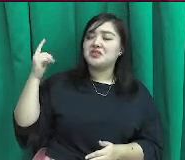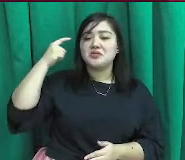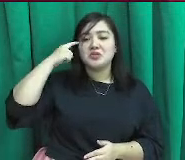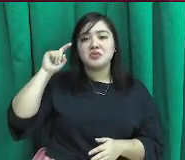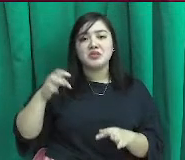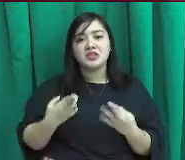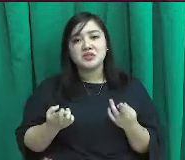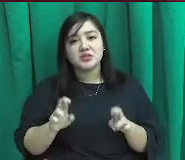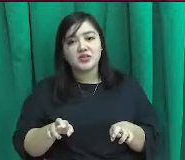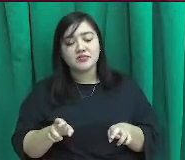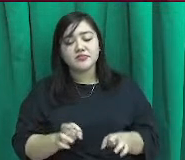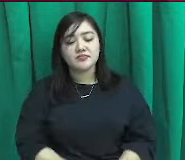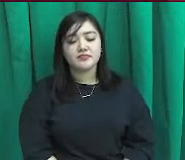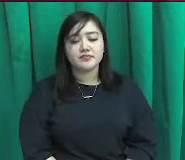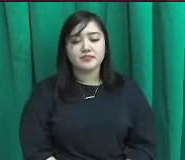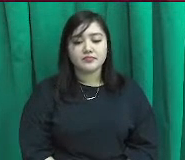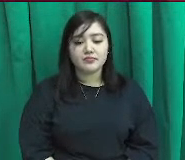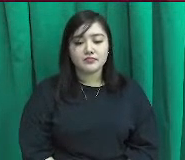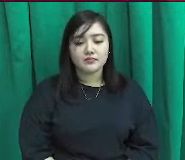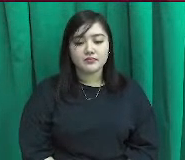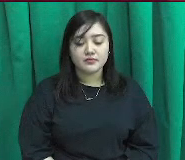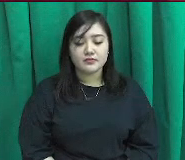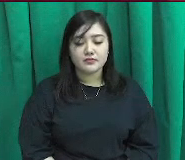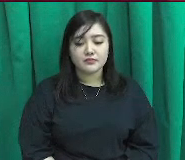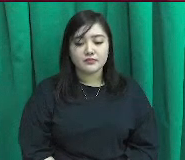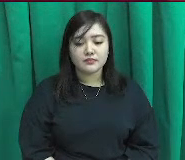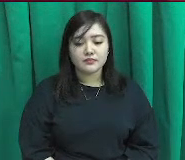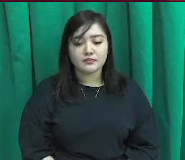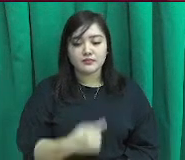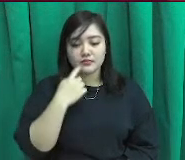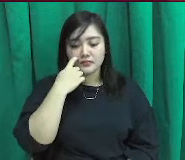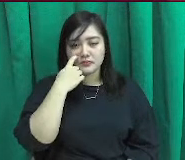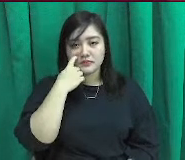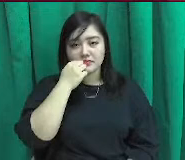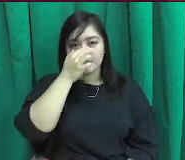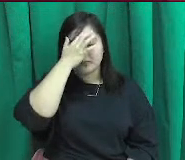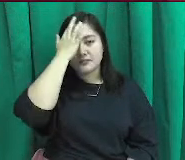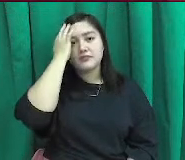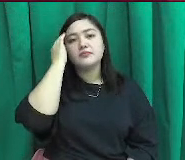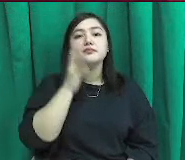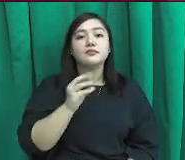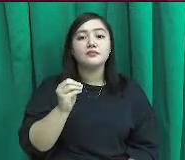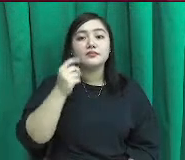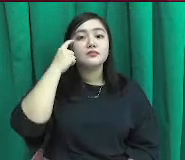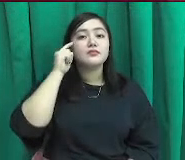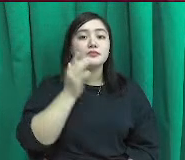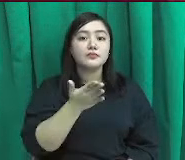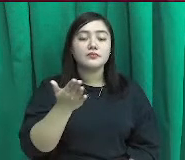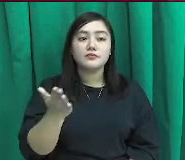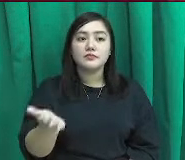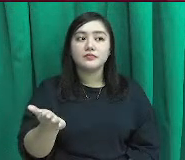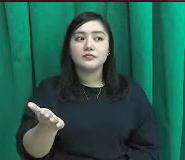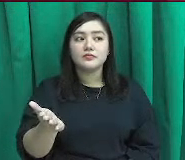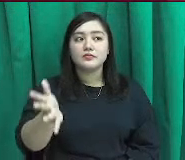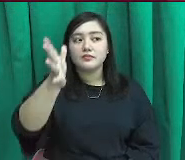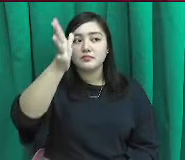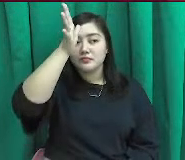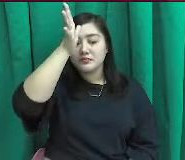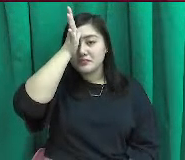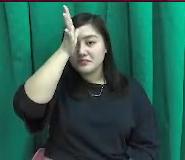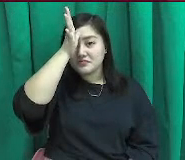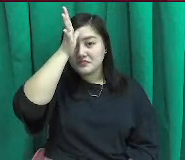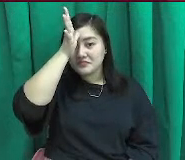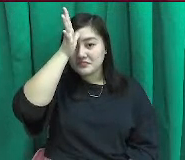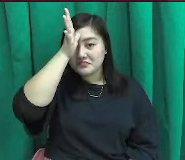ko po ito sa inyo, ito naman po bantayan natin. Para naman sa mga tatay na may attitude na, eh, kaya nga ako, sir, tama na yung